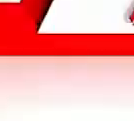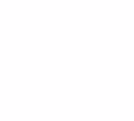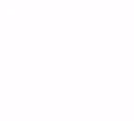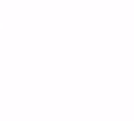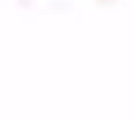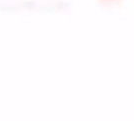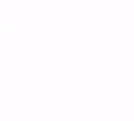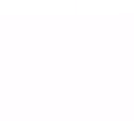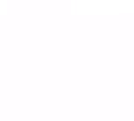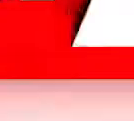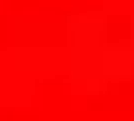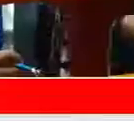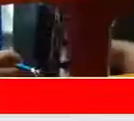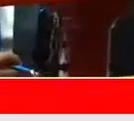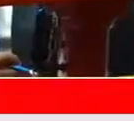Ndumbi.